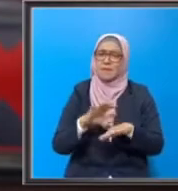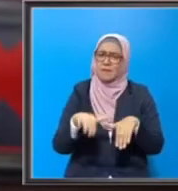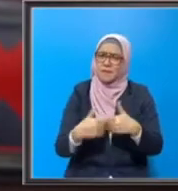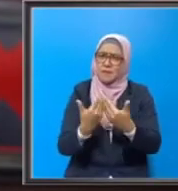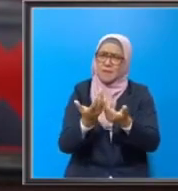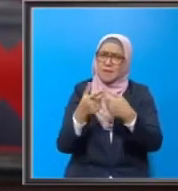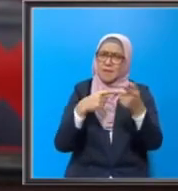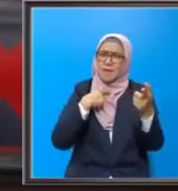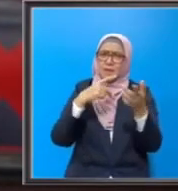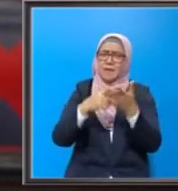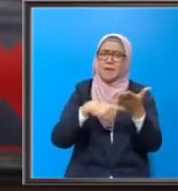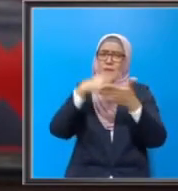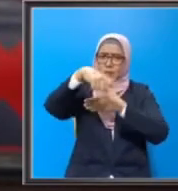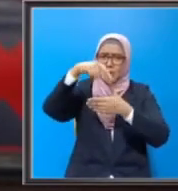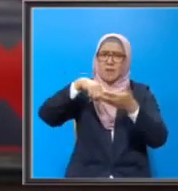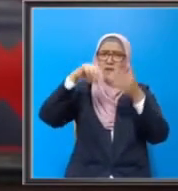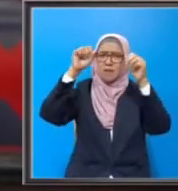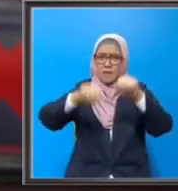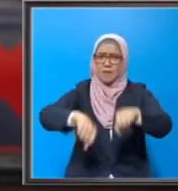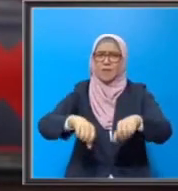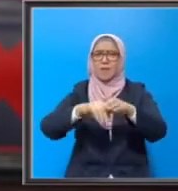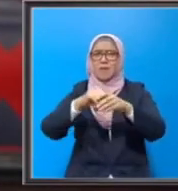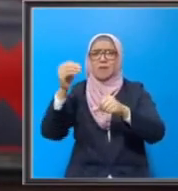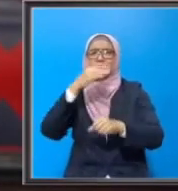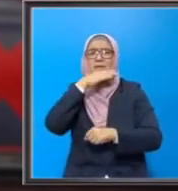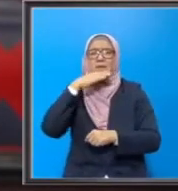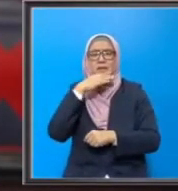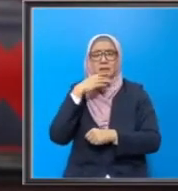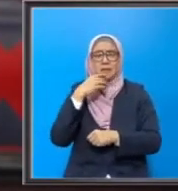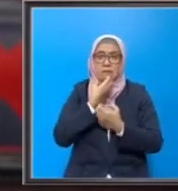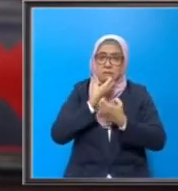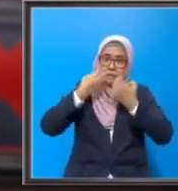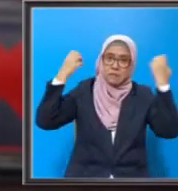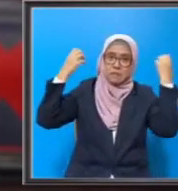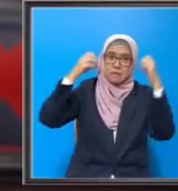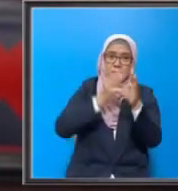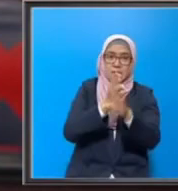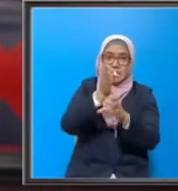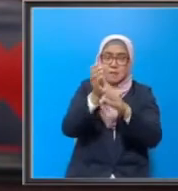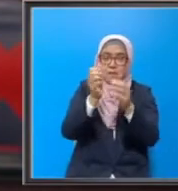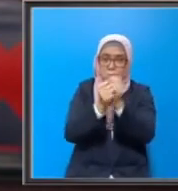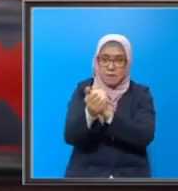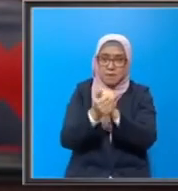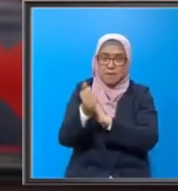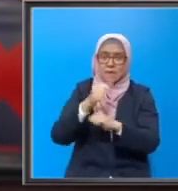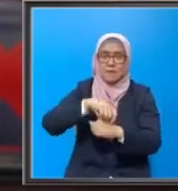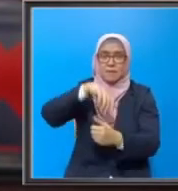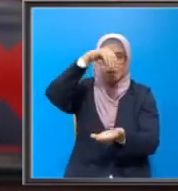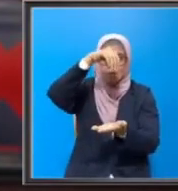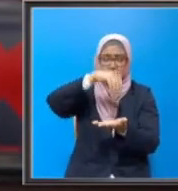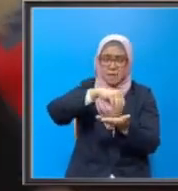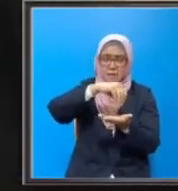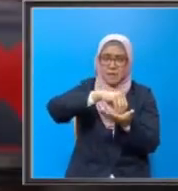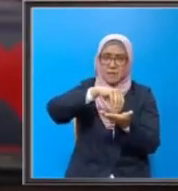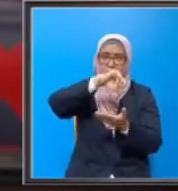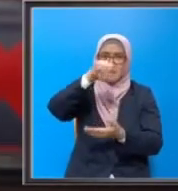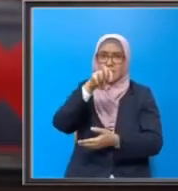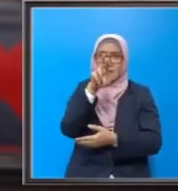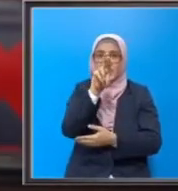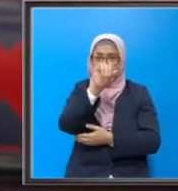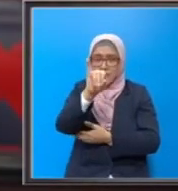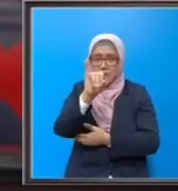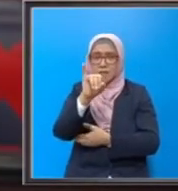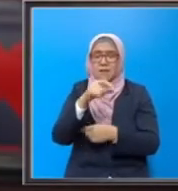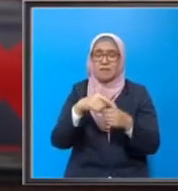sopan ini dapat melahirkan dia yang hebat di bidang sok-an di Palembang gerai situ Makasih Saya dipahamkan telah pun